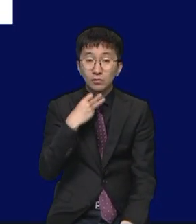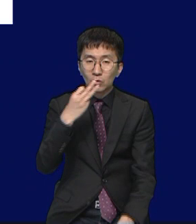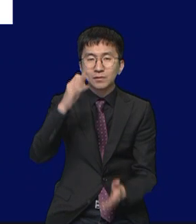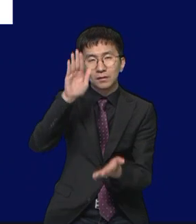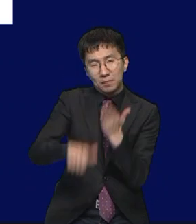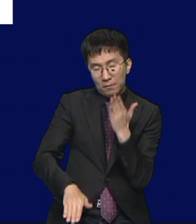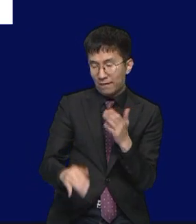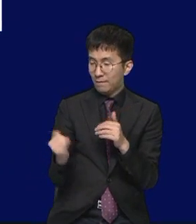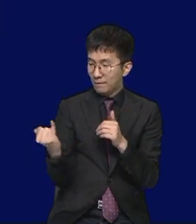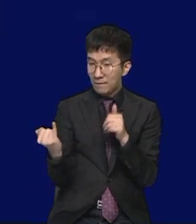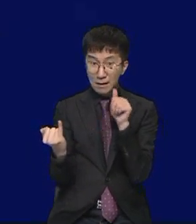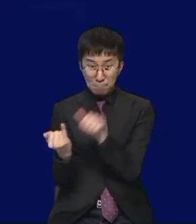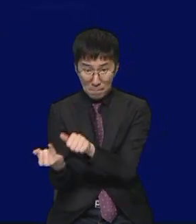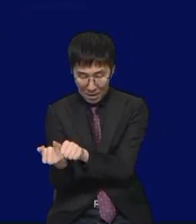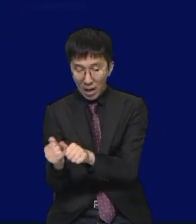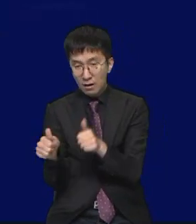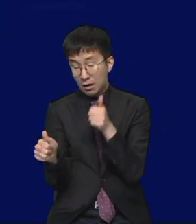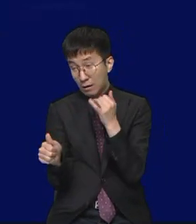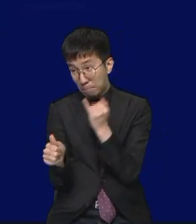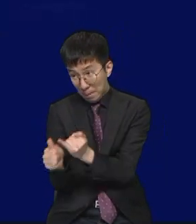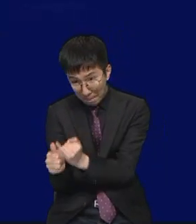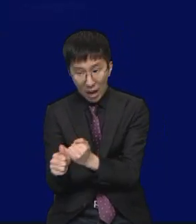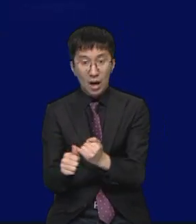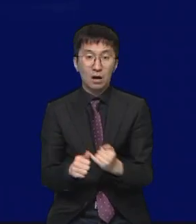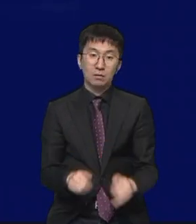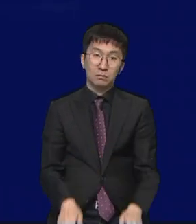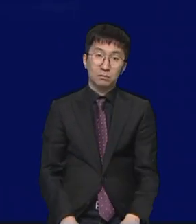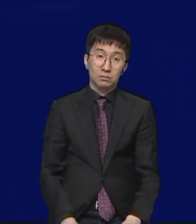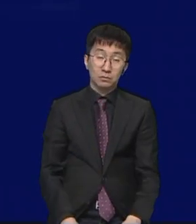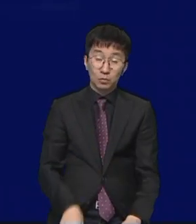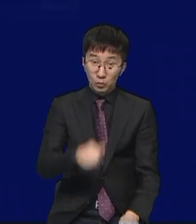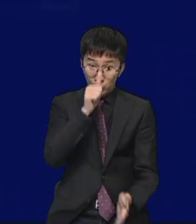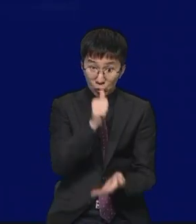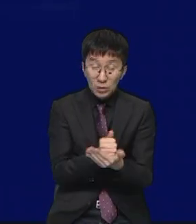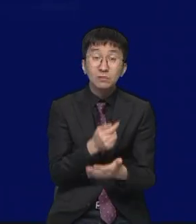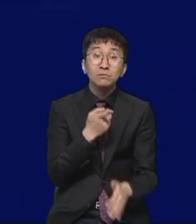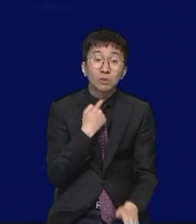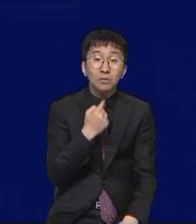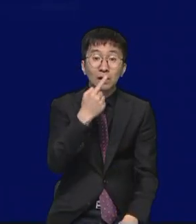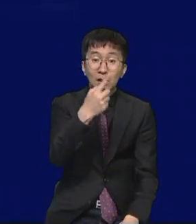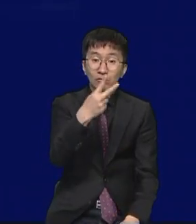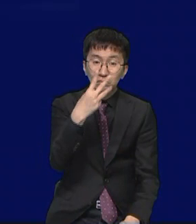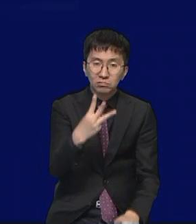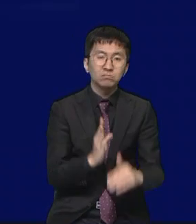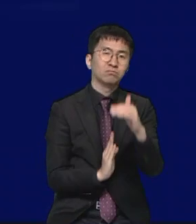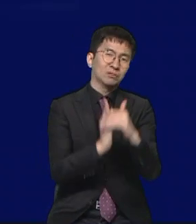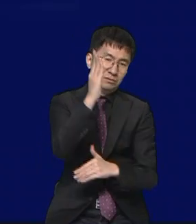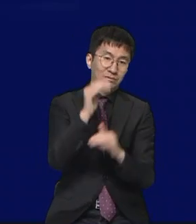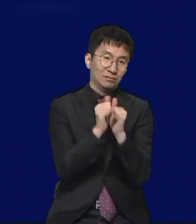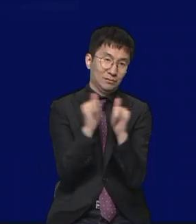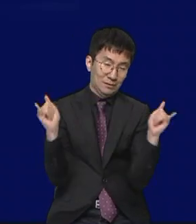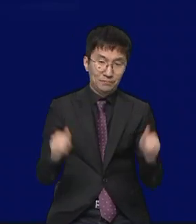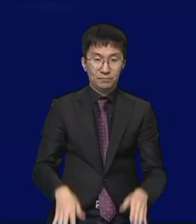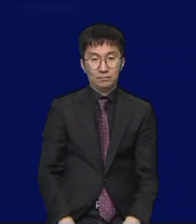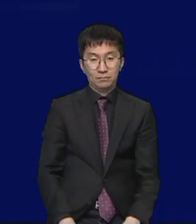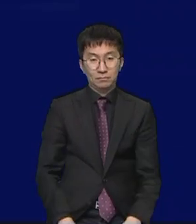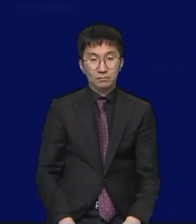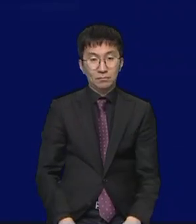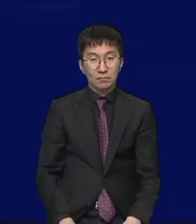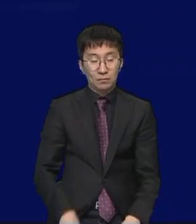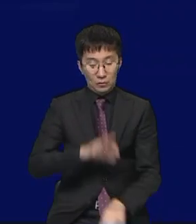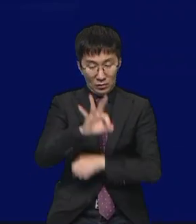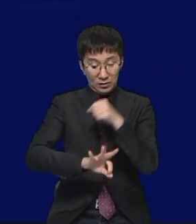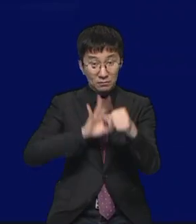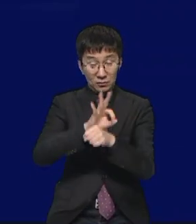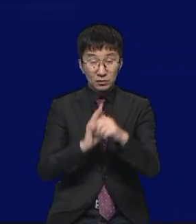아동을 상대로 성범죄를 저질렀거나 3회 이상 성범죄를 저지른 전자장치 부착 대상자 가운데 10년 이상형을